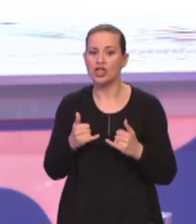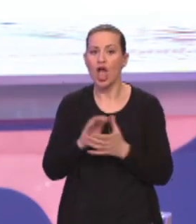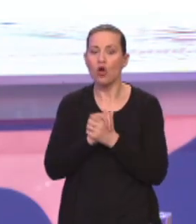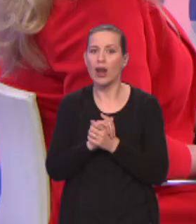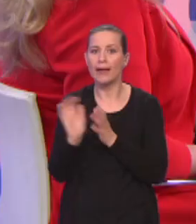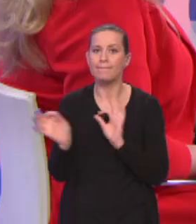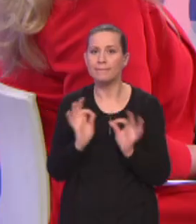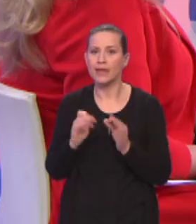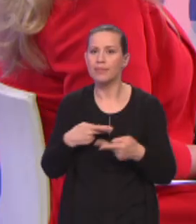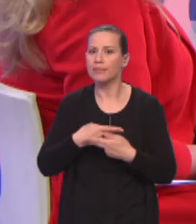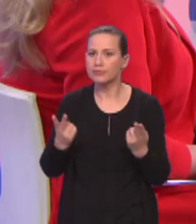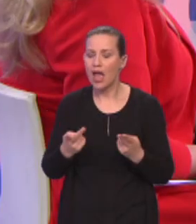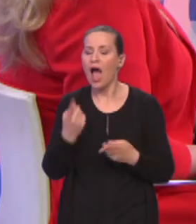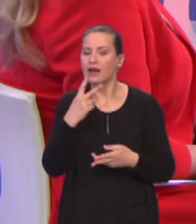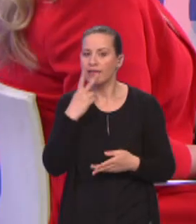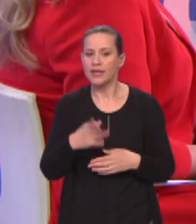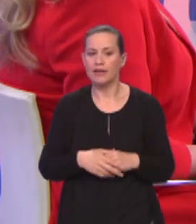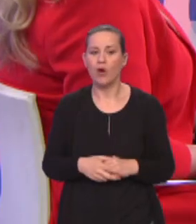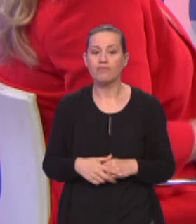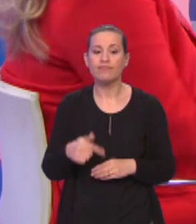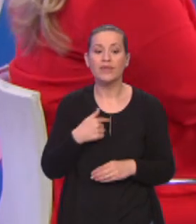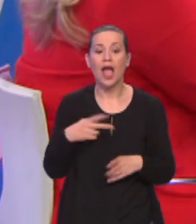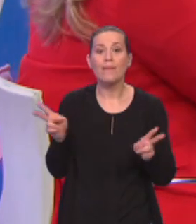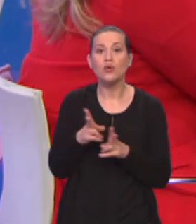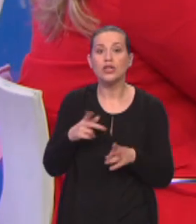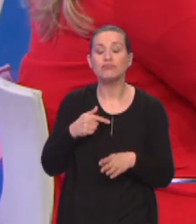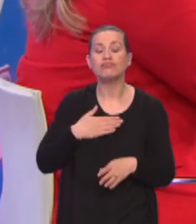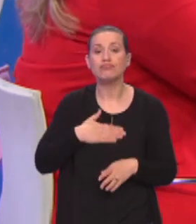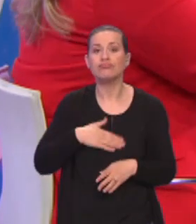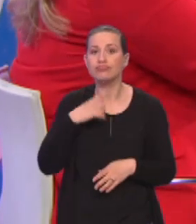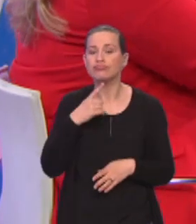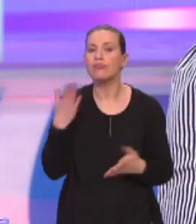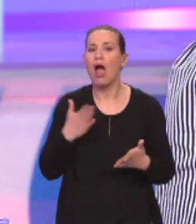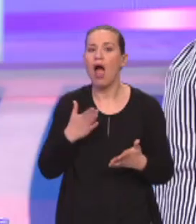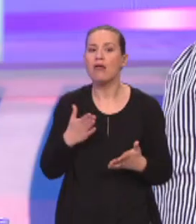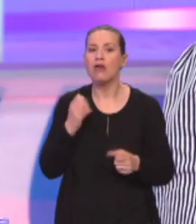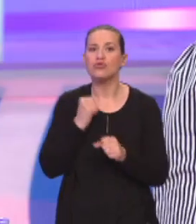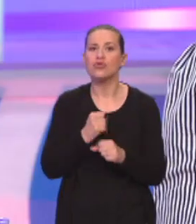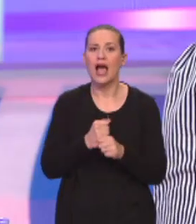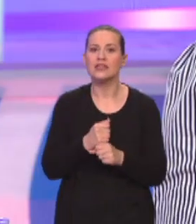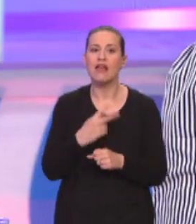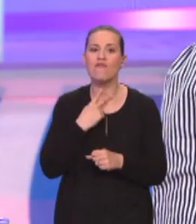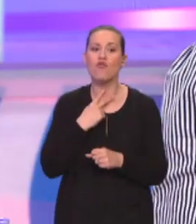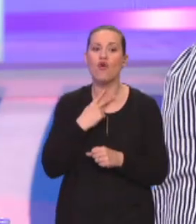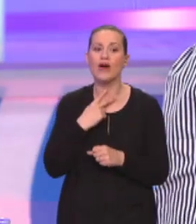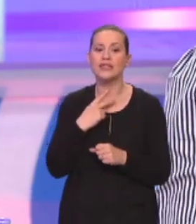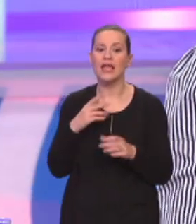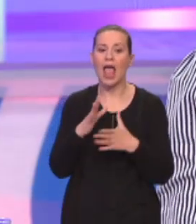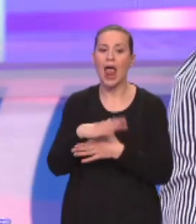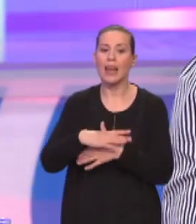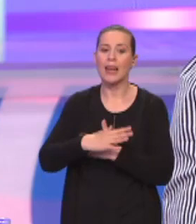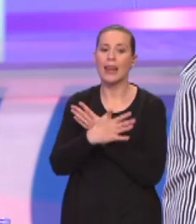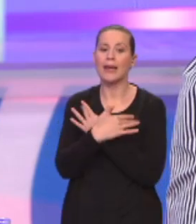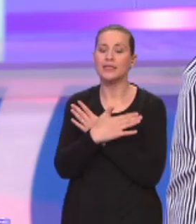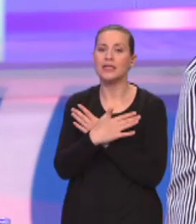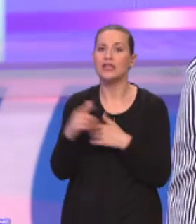ali evo, izvolite. Pa evo, ja bih ukratko samo spomenula dakle, kako su nastali zapravo vukovarski leptirići, jer će roditelji koji